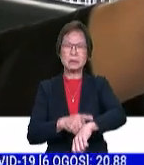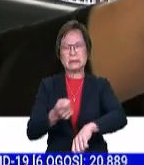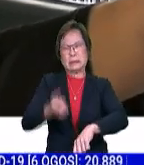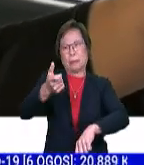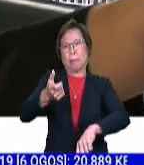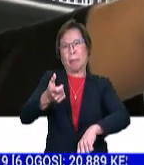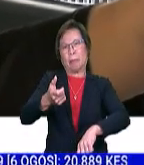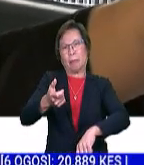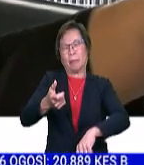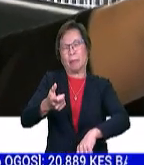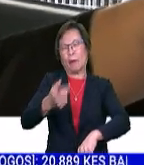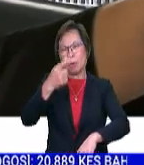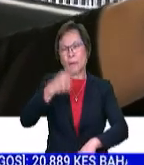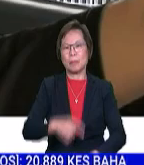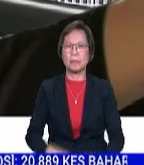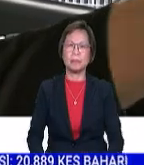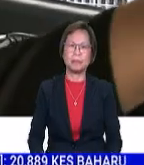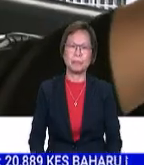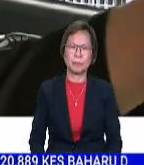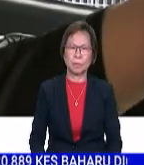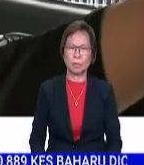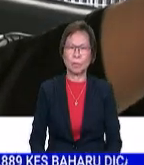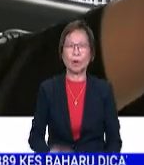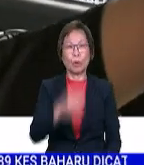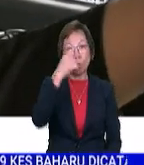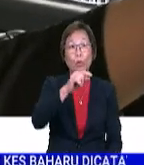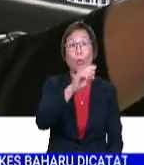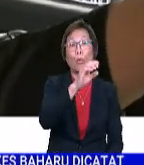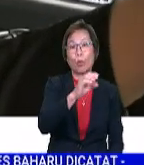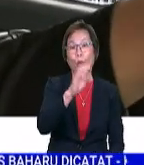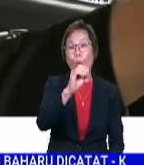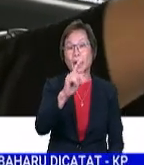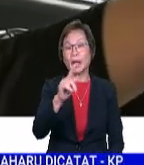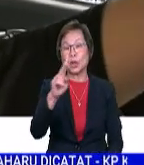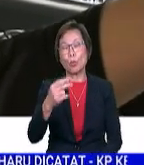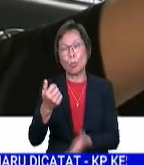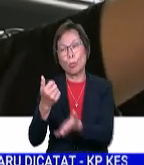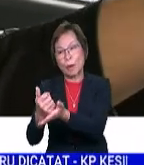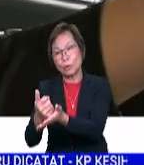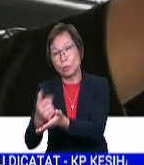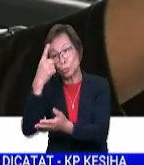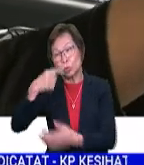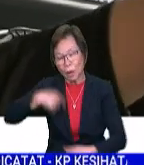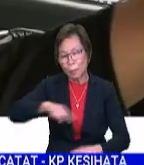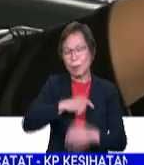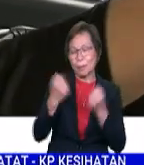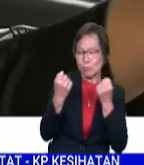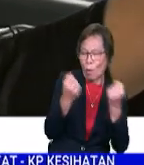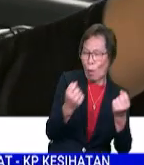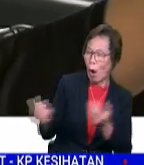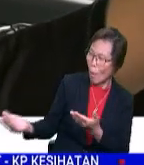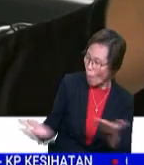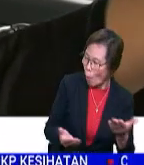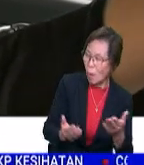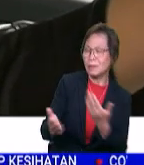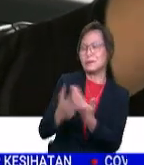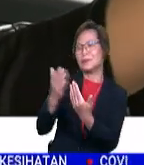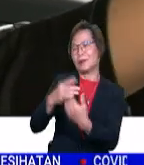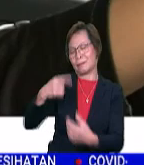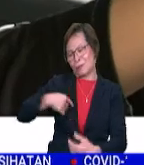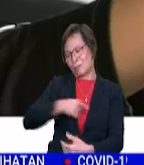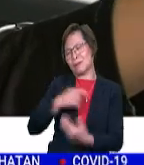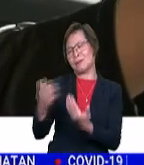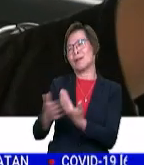lama. Jadi orang cakap untuk OKU pun membantu mereka, untuk kami yang membawa pun rasa menyenangkan kami